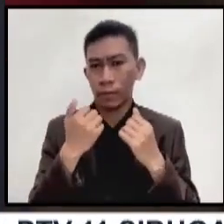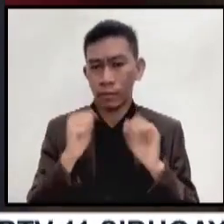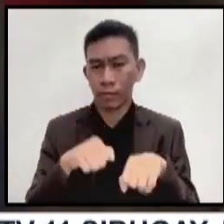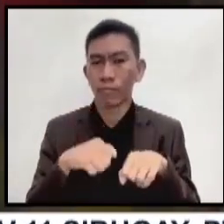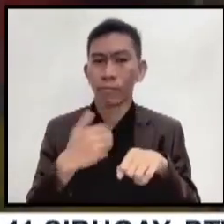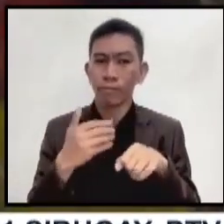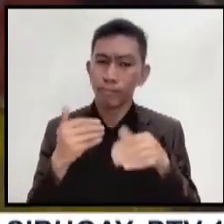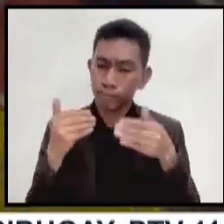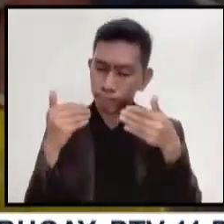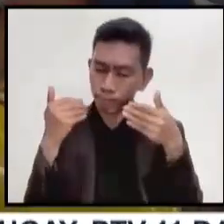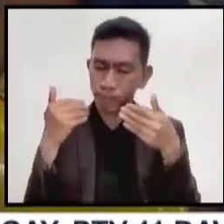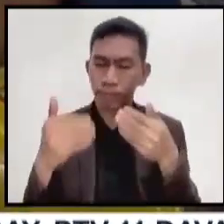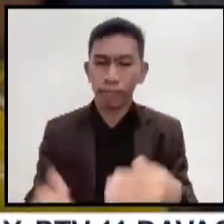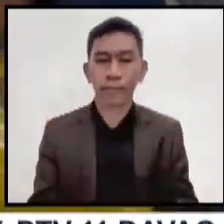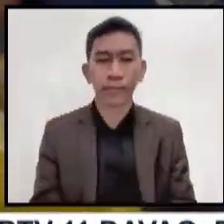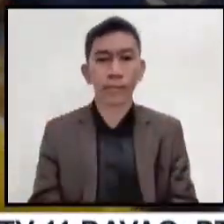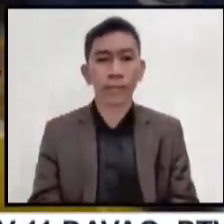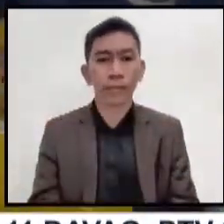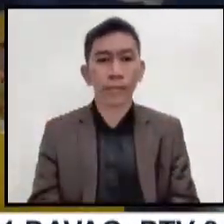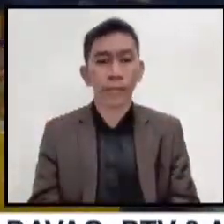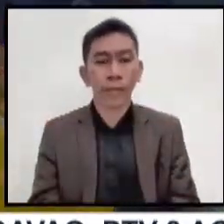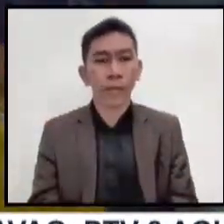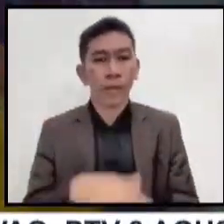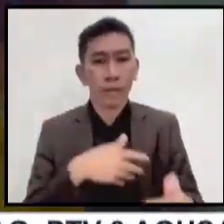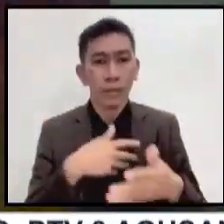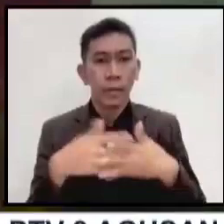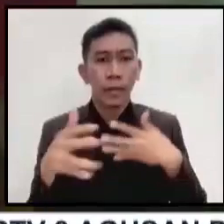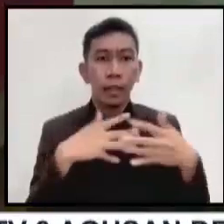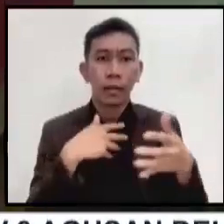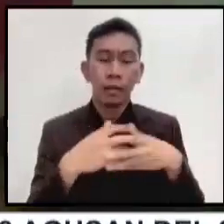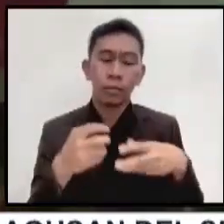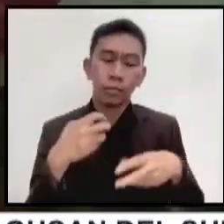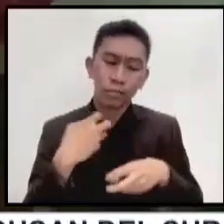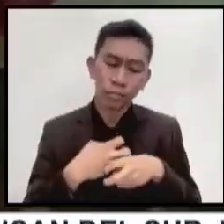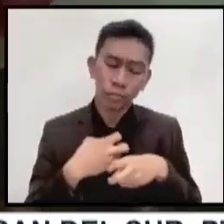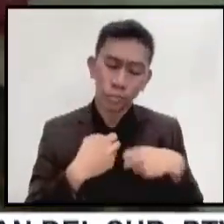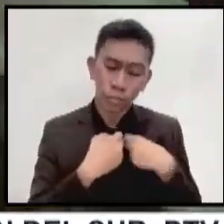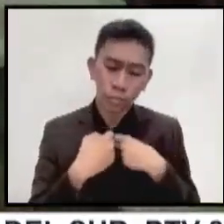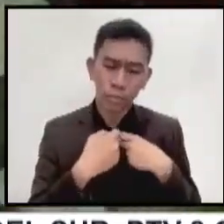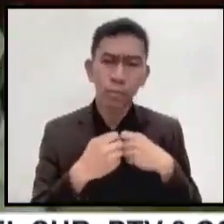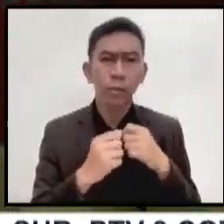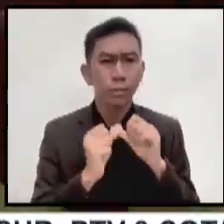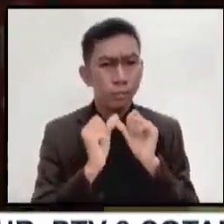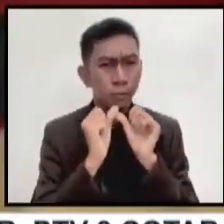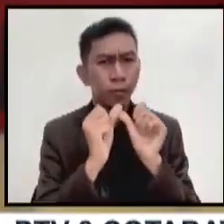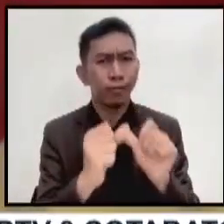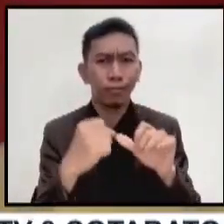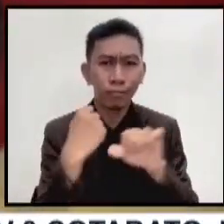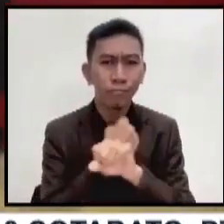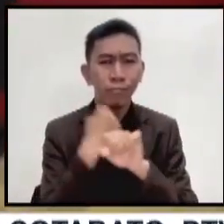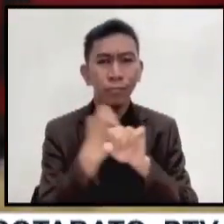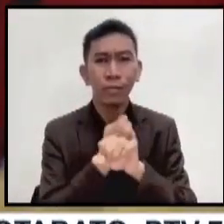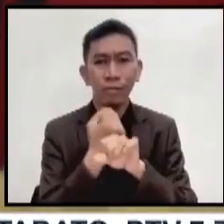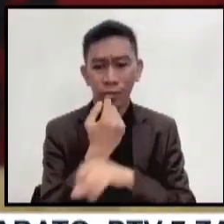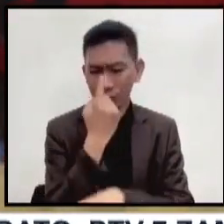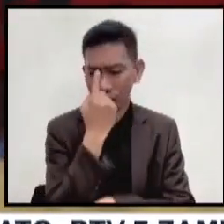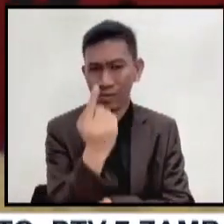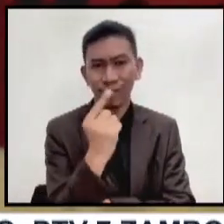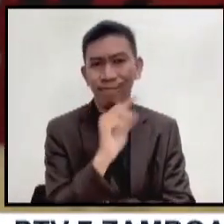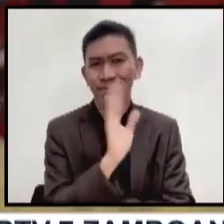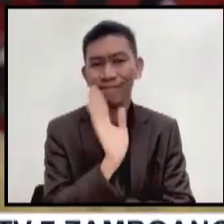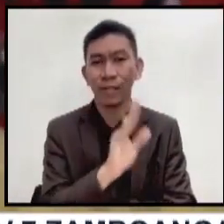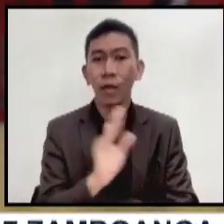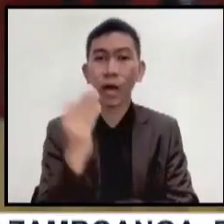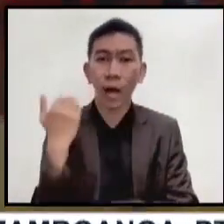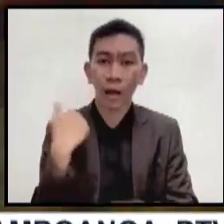ating dinaranas, tuloy lang tayo sa ating laban dahil hindi tayo nag-iisa. May mga tao pa rin handang